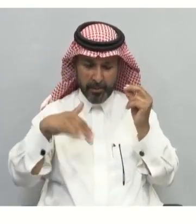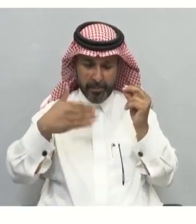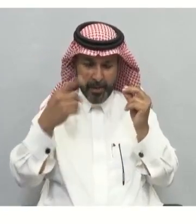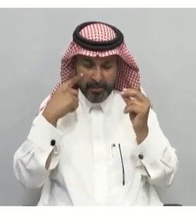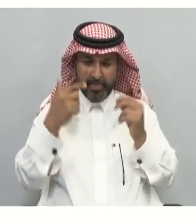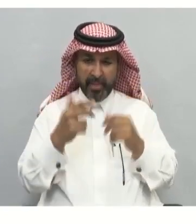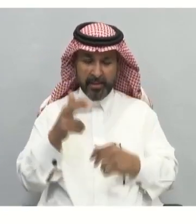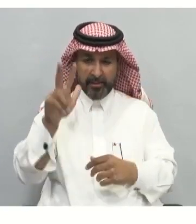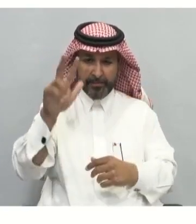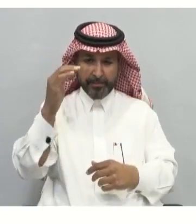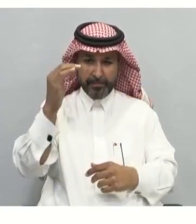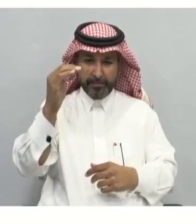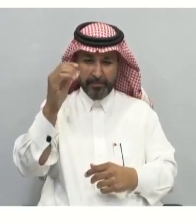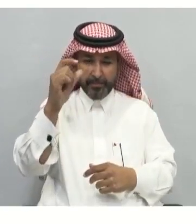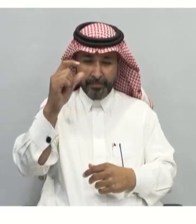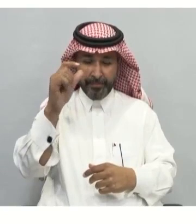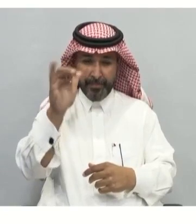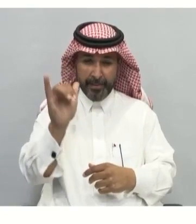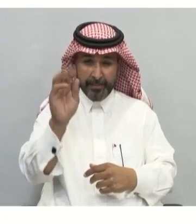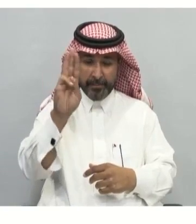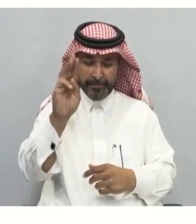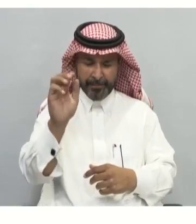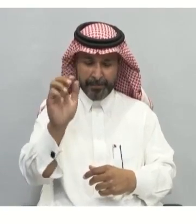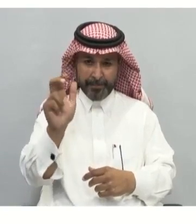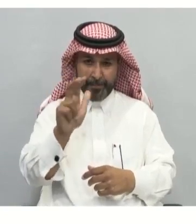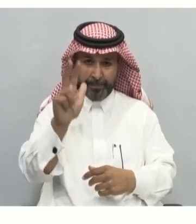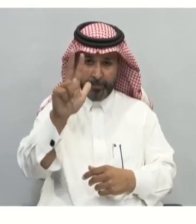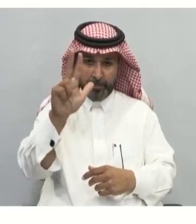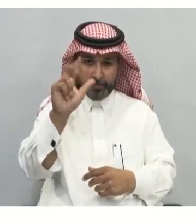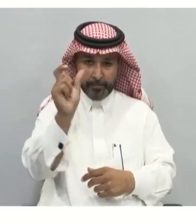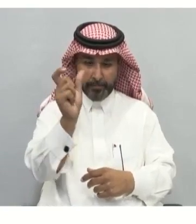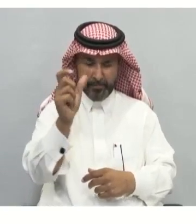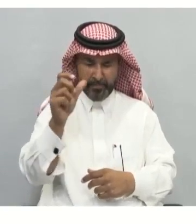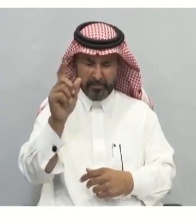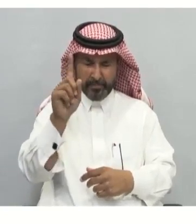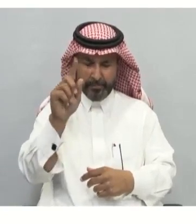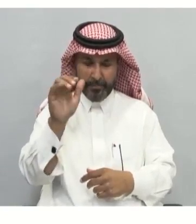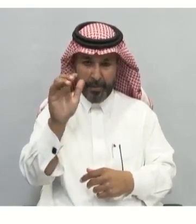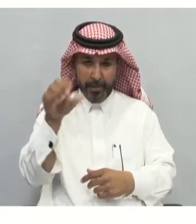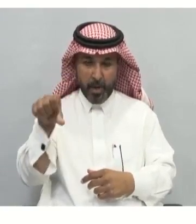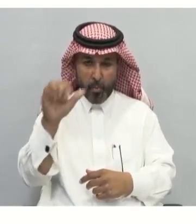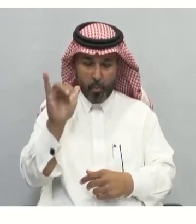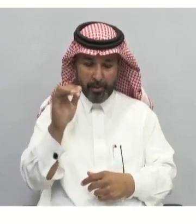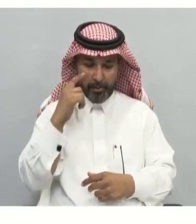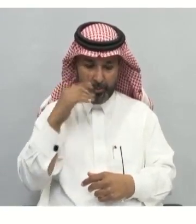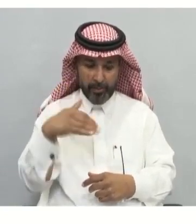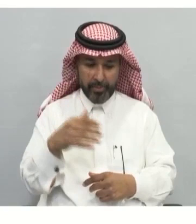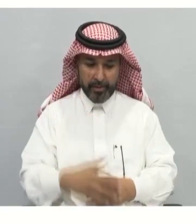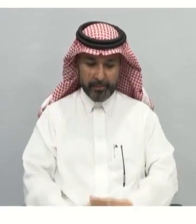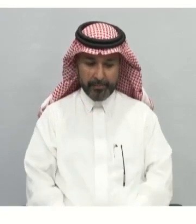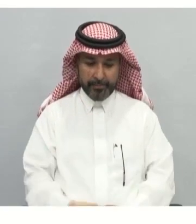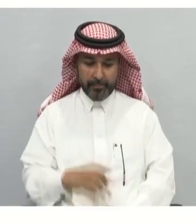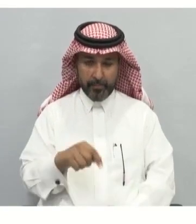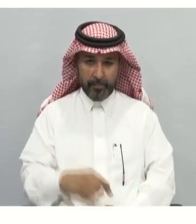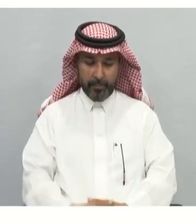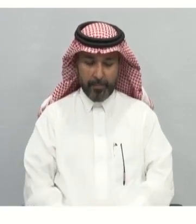تعالى نتناول باذن الله تعالى تسع احاديث في درس اليوم نسال الله تعالى التوفيق والسداد